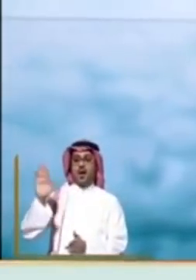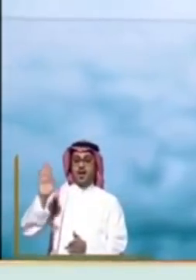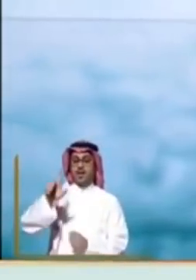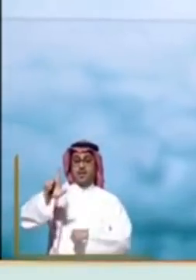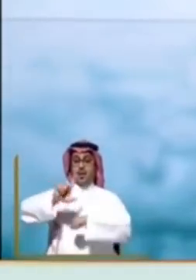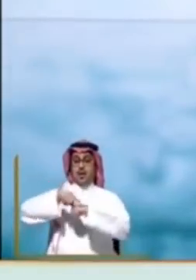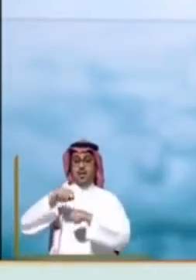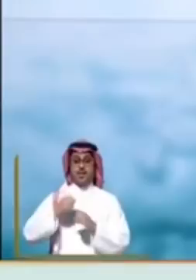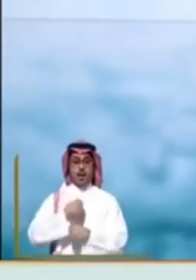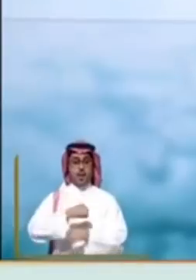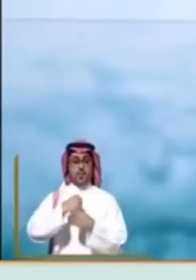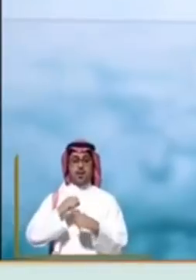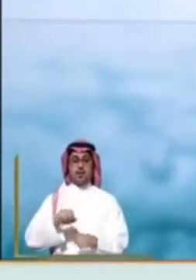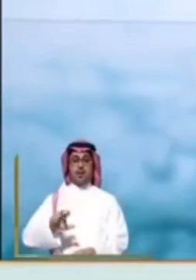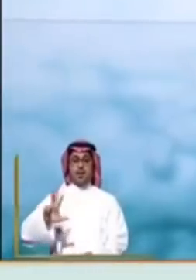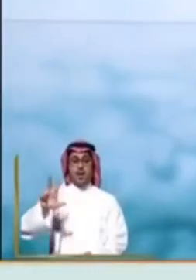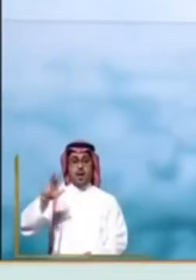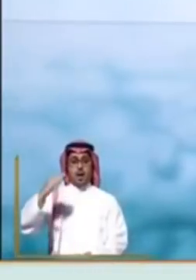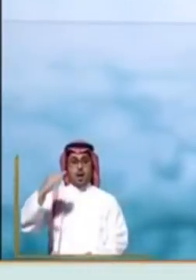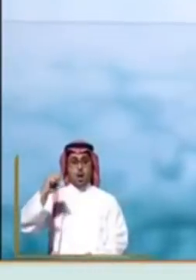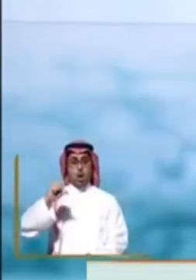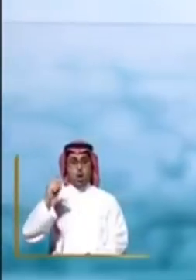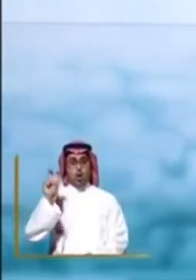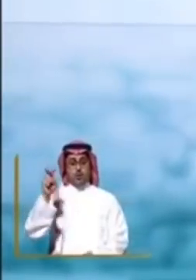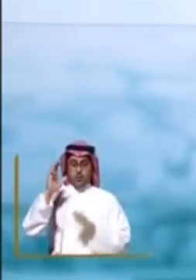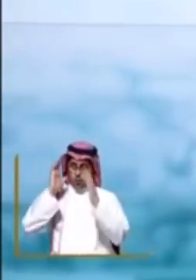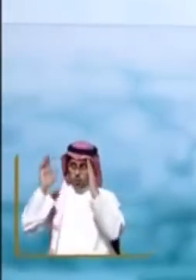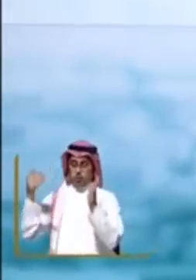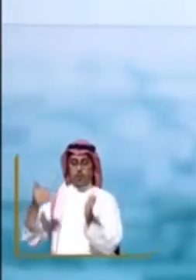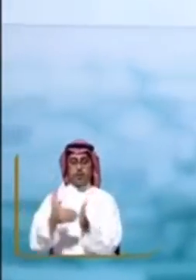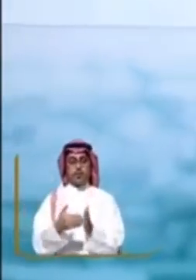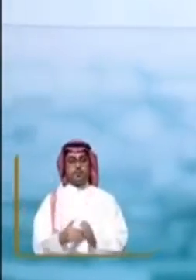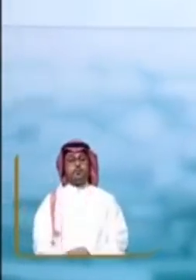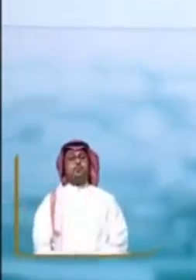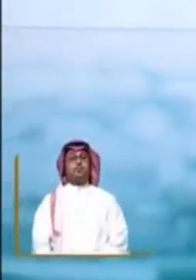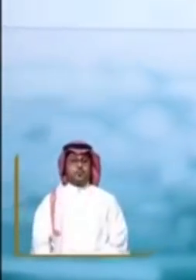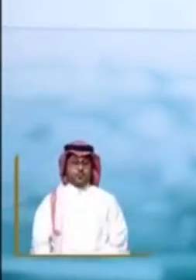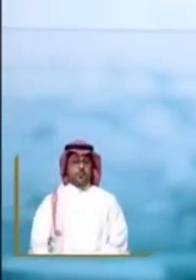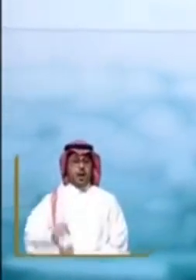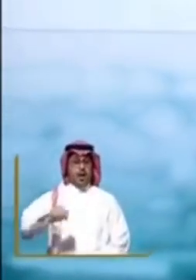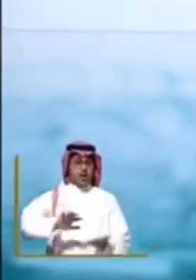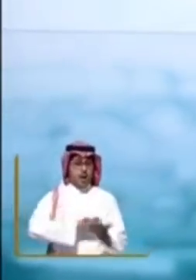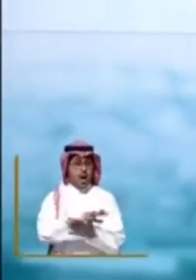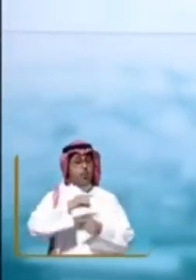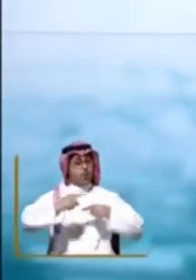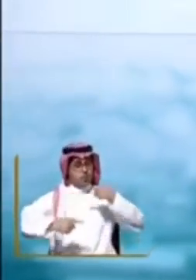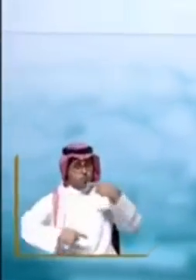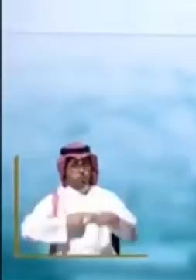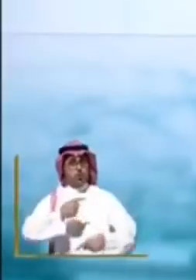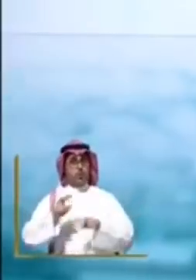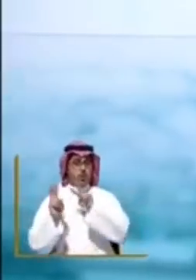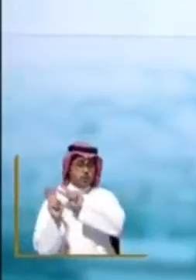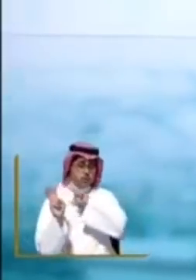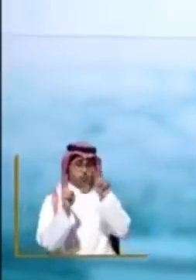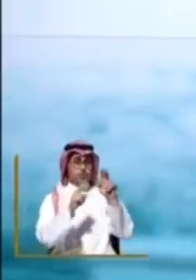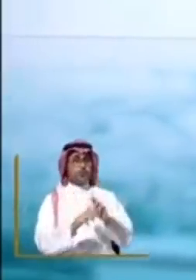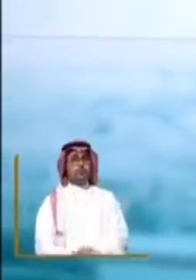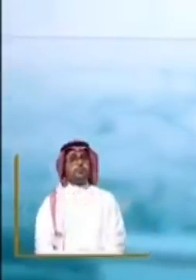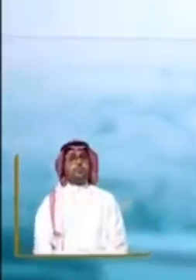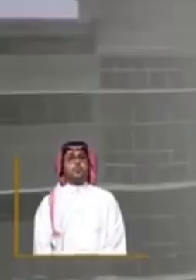رئيس بلدية محافظة حوطة بني تميم، شكرا جزيلا لك. أيها السادة، نشرتنا مستمرة وفيها بعد